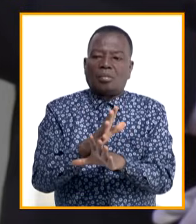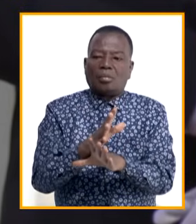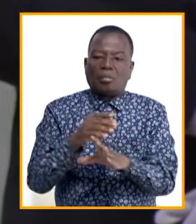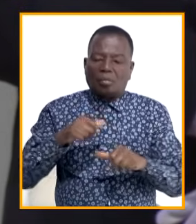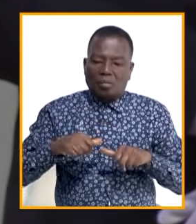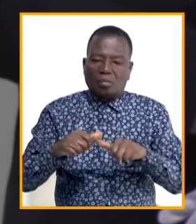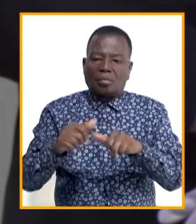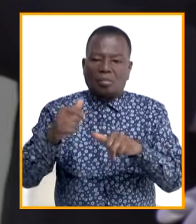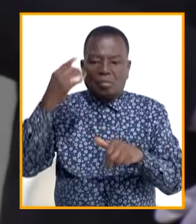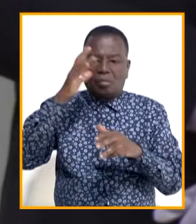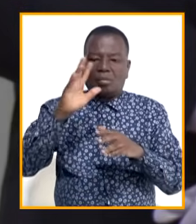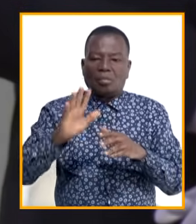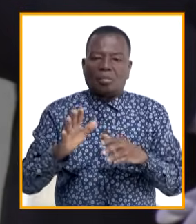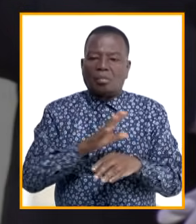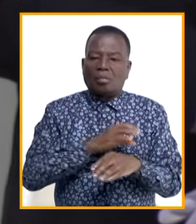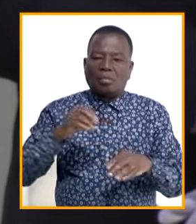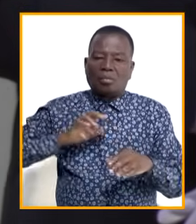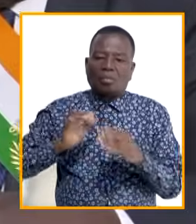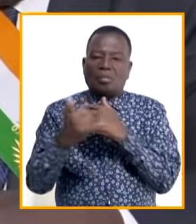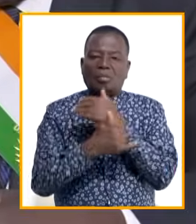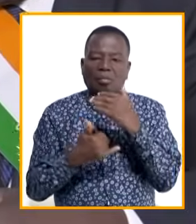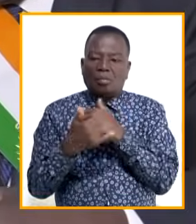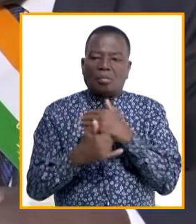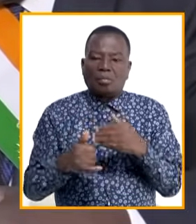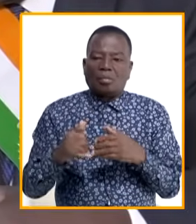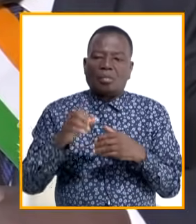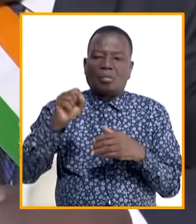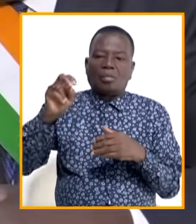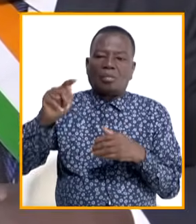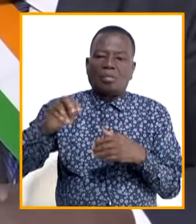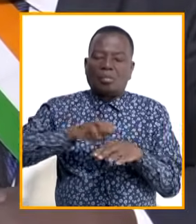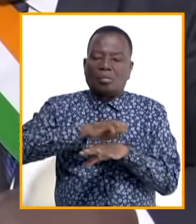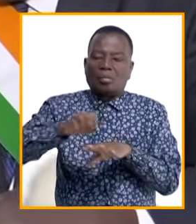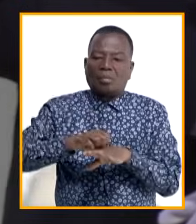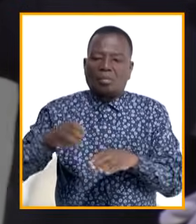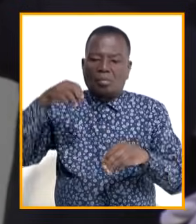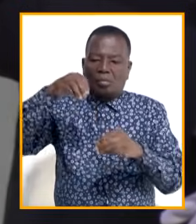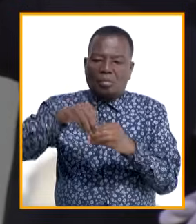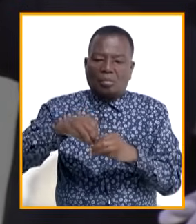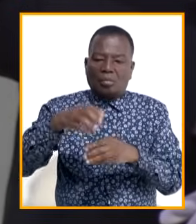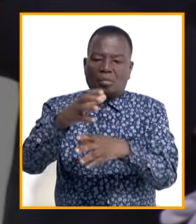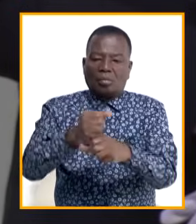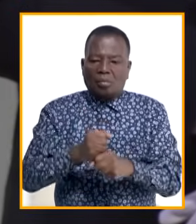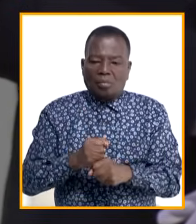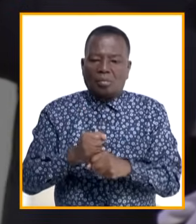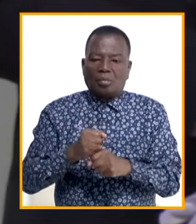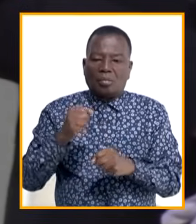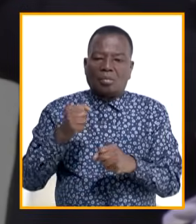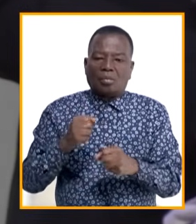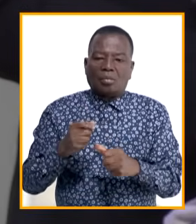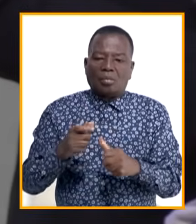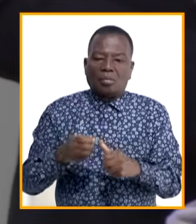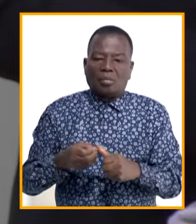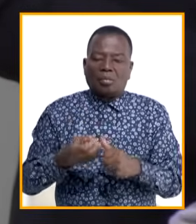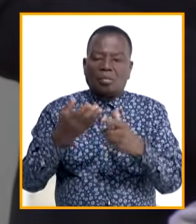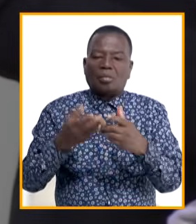à contribuer au rayonnement de notre pays. Le Sénat s'engage à renforcer ses acquis, notamment en privilégiant de plus